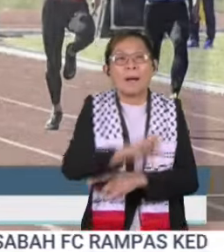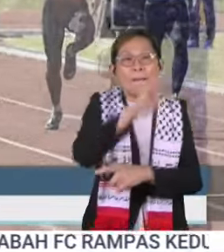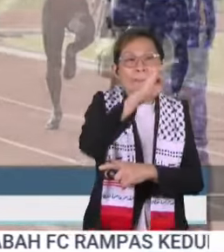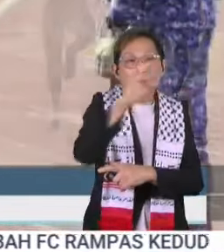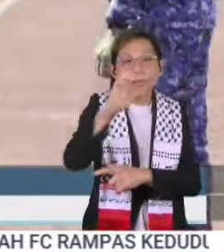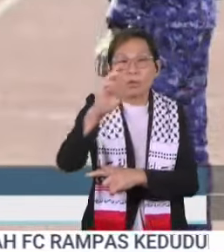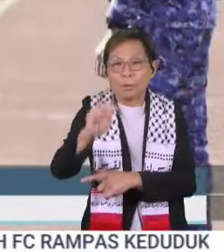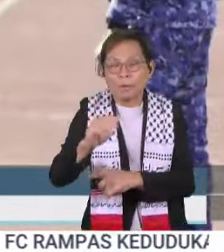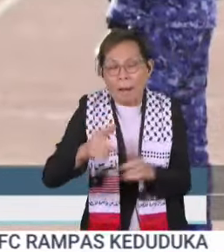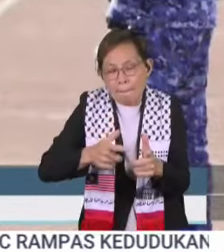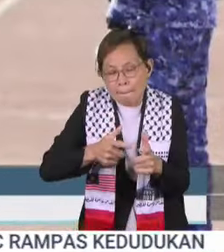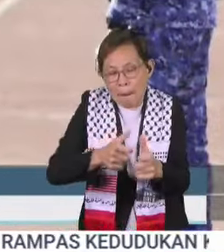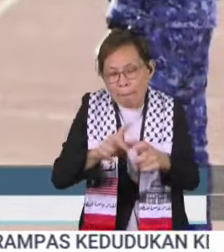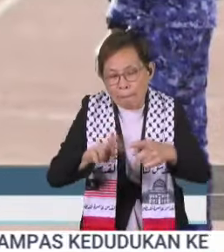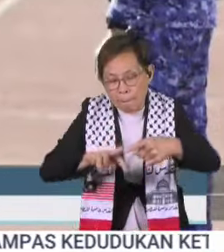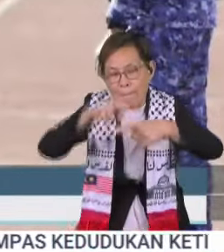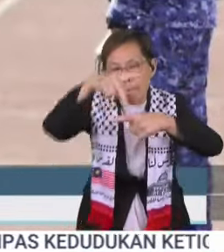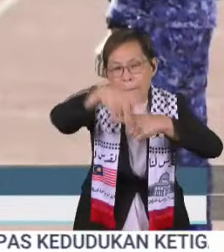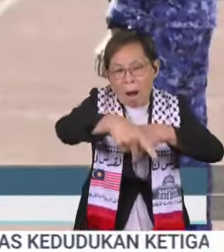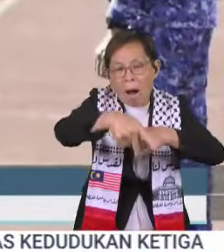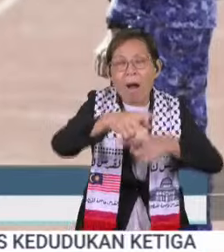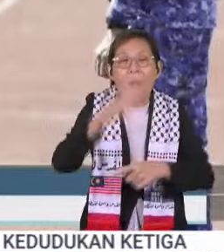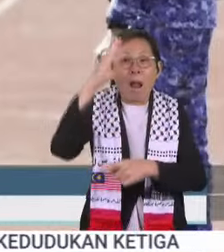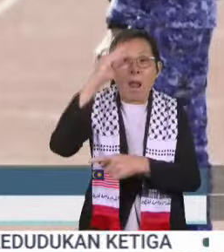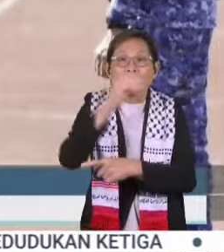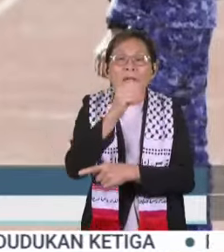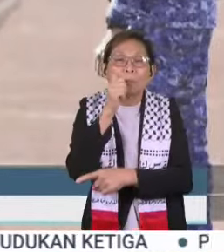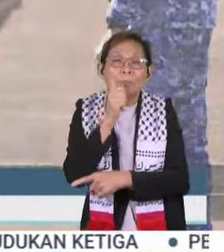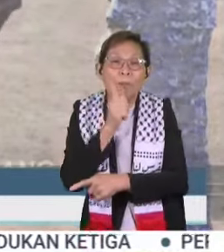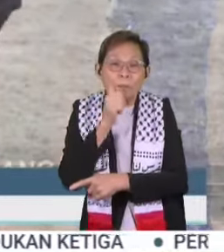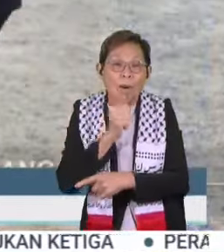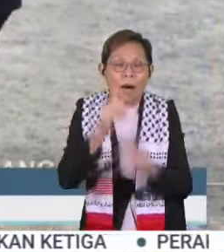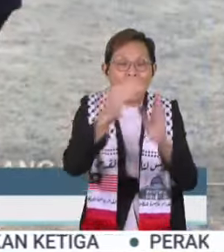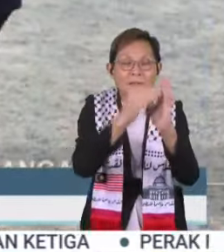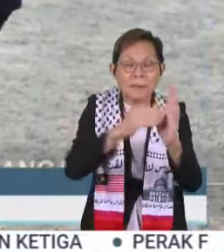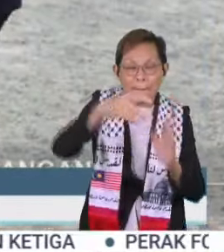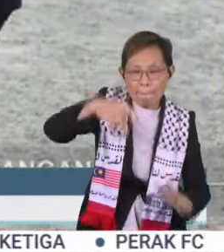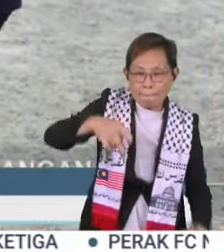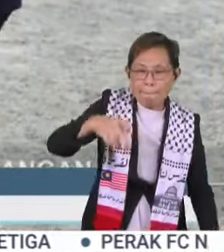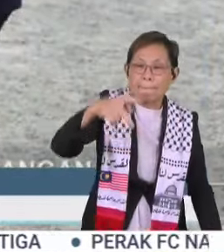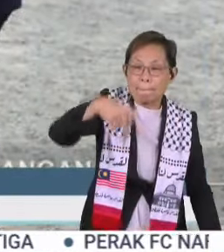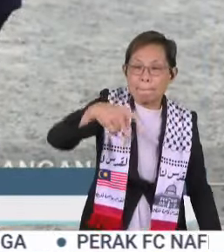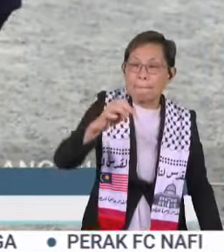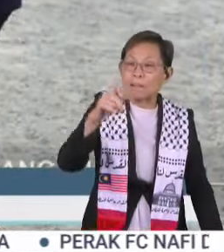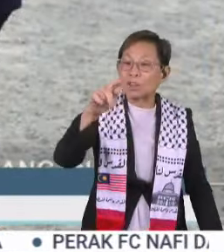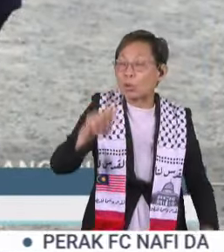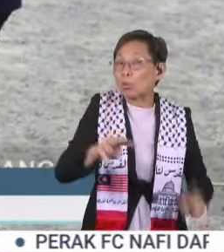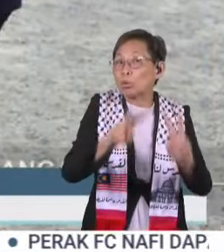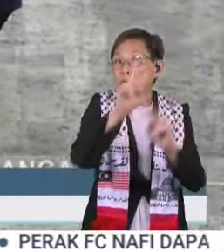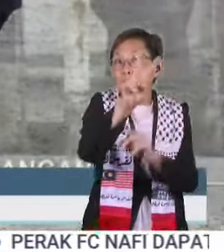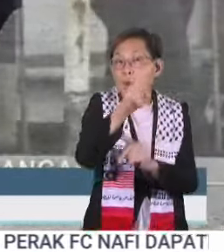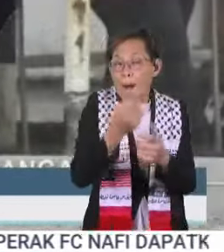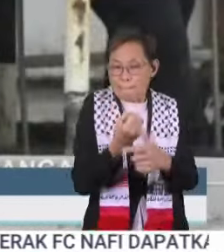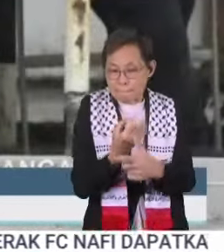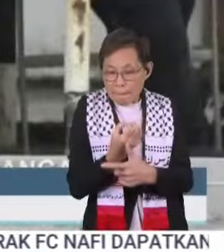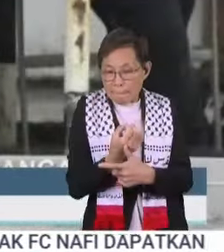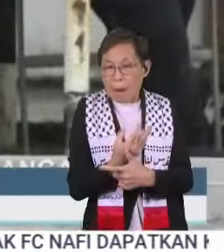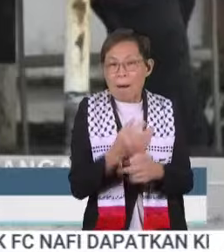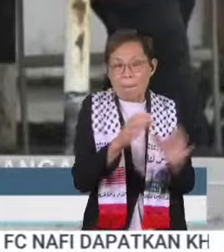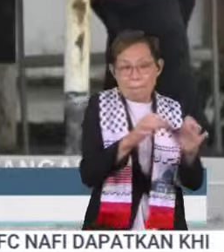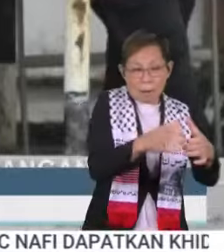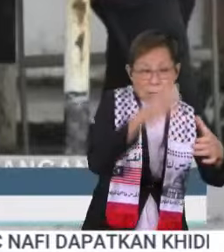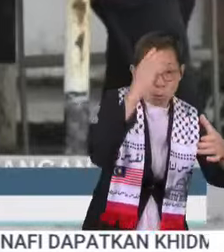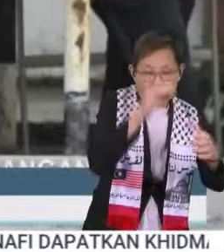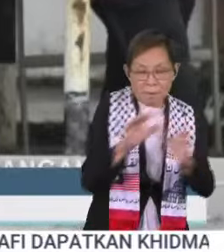400 met lari berpagar lelaki dan wanita acara petong juga menawarkan dua emas membabitkan berpasukan